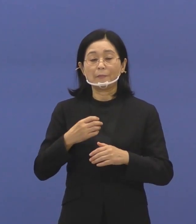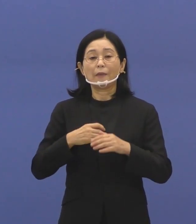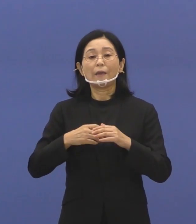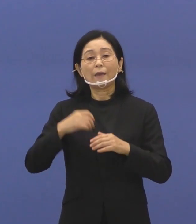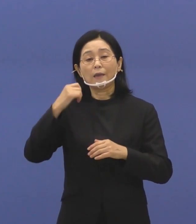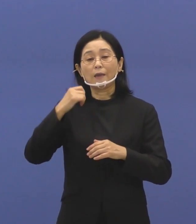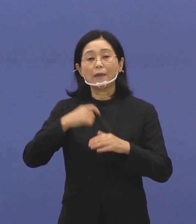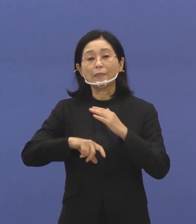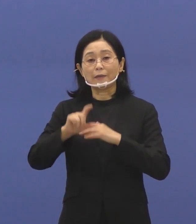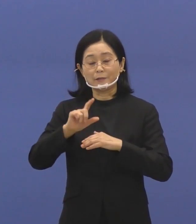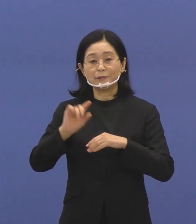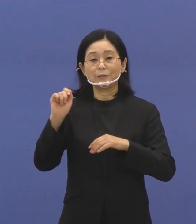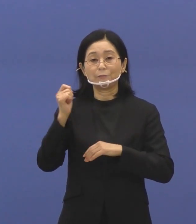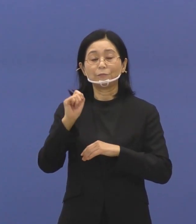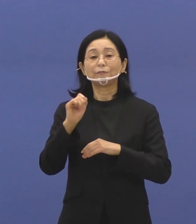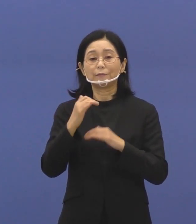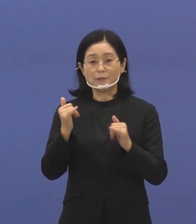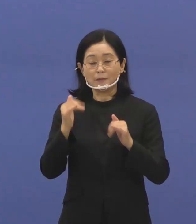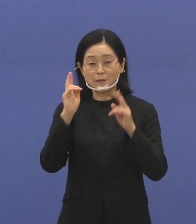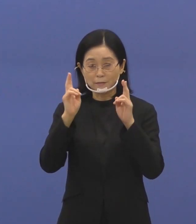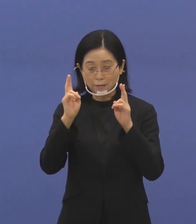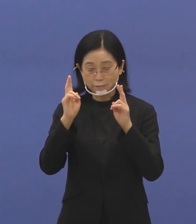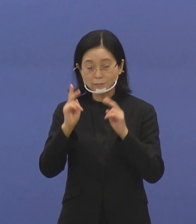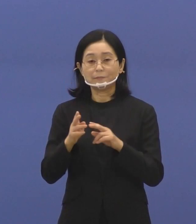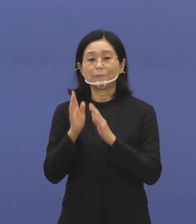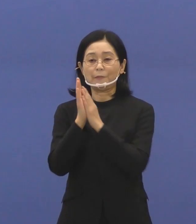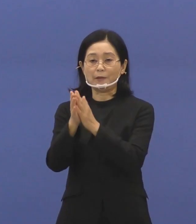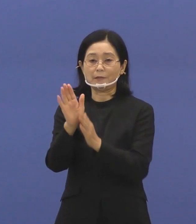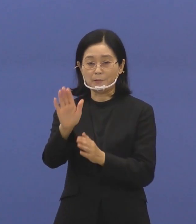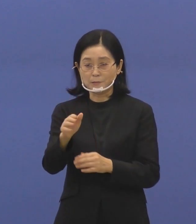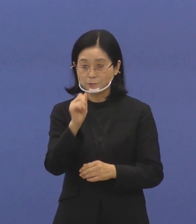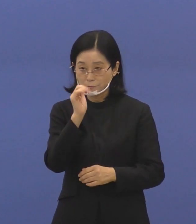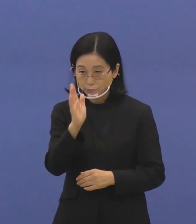の宮脇記者にお願いしておりますので、よろしくお願いします。